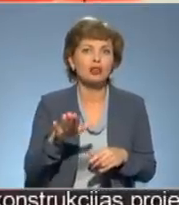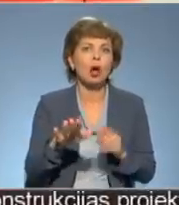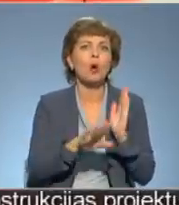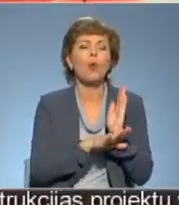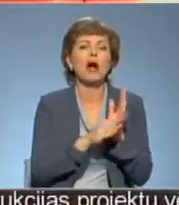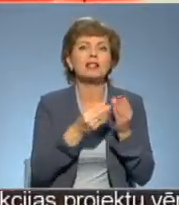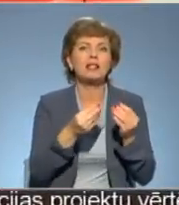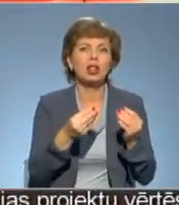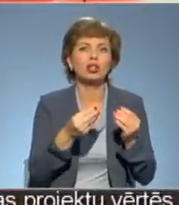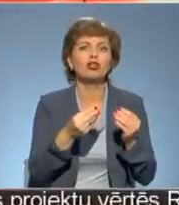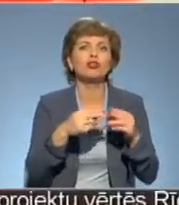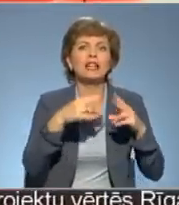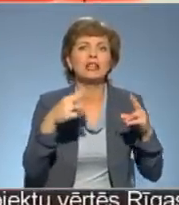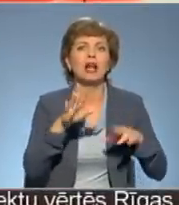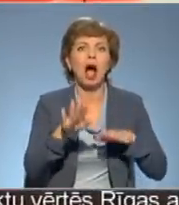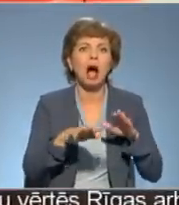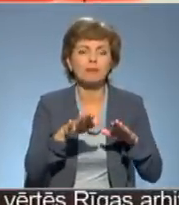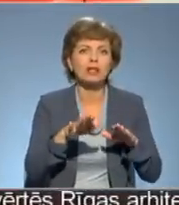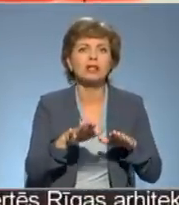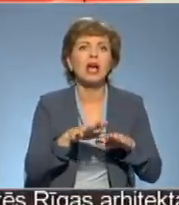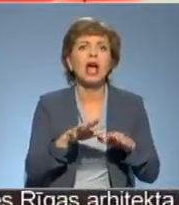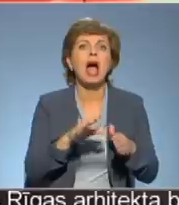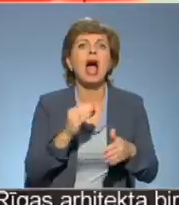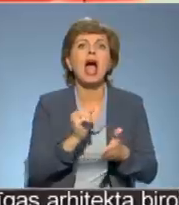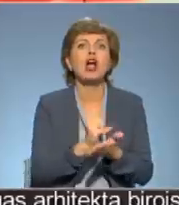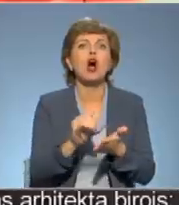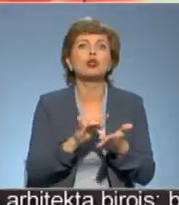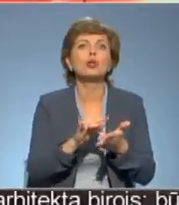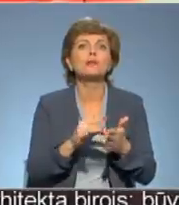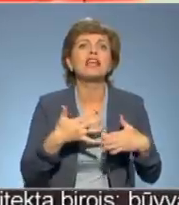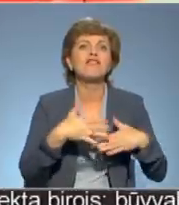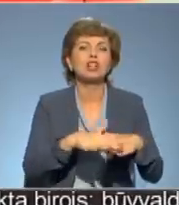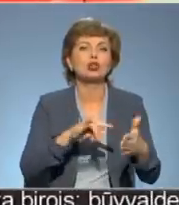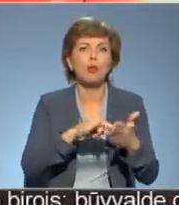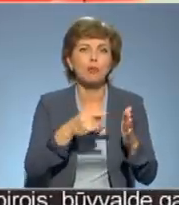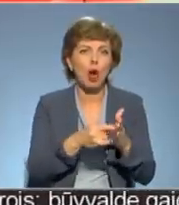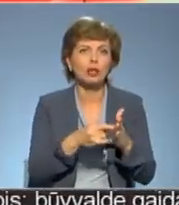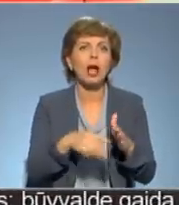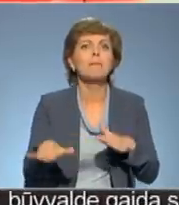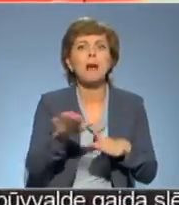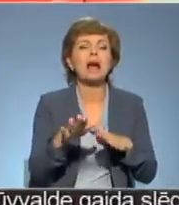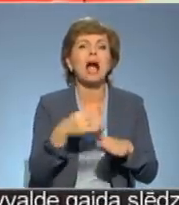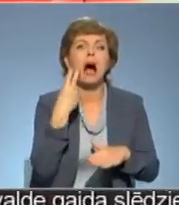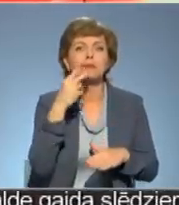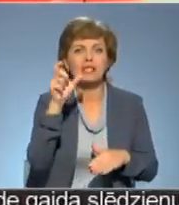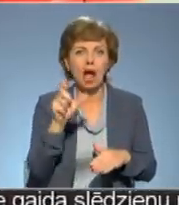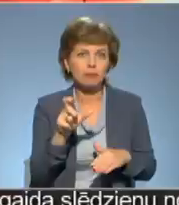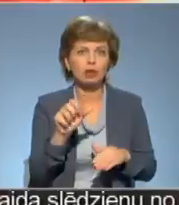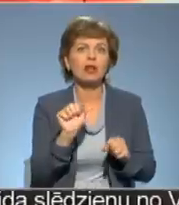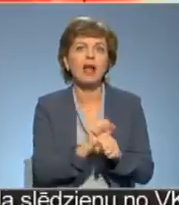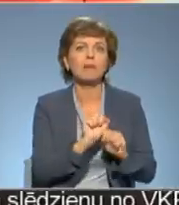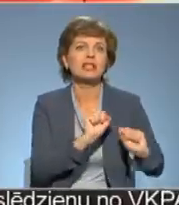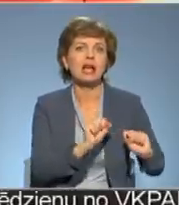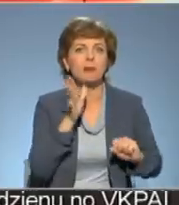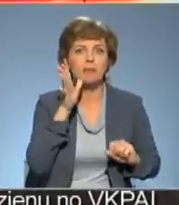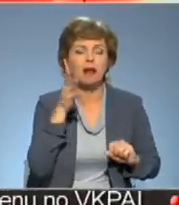par izbijušu vērienīgu ekoturisma infrastruktūras projektu. Lai gan parka apsaimniekotājs dabas aizsardzības pārvalde jau sen solījusi parku atjaunot,